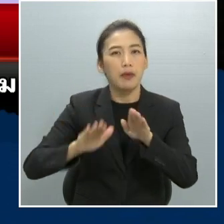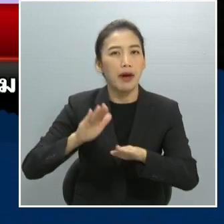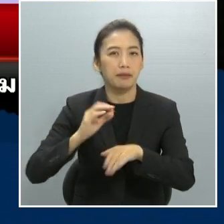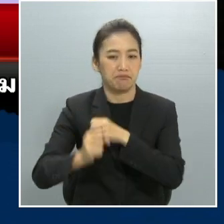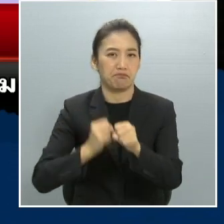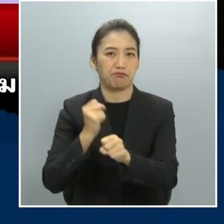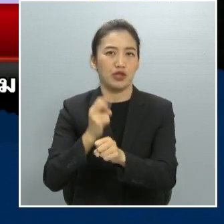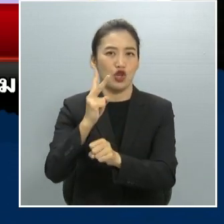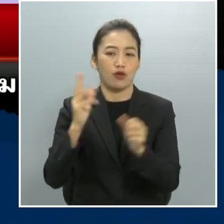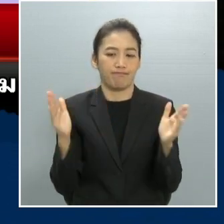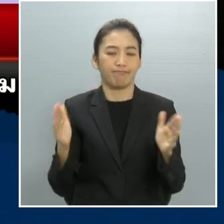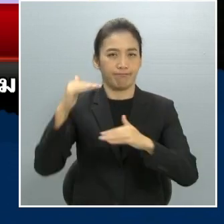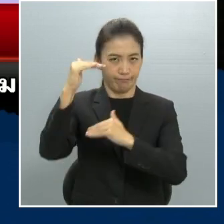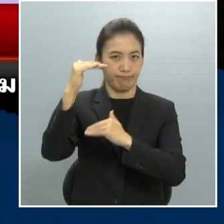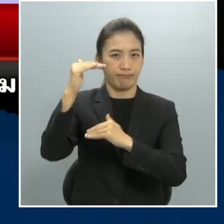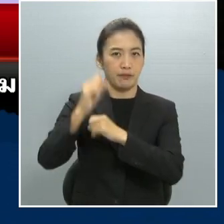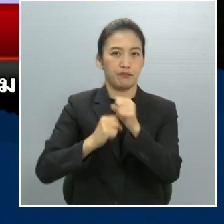แน่นอนภายใน2ปีค่ะ